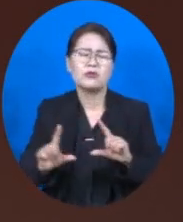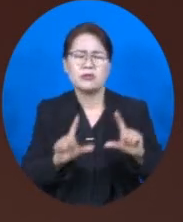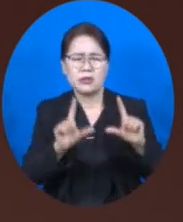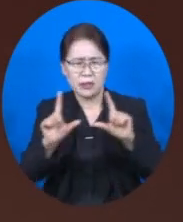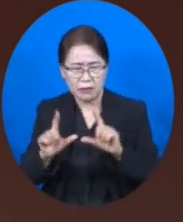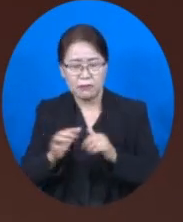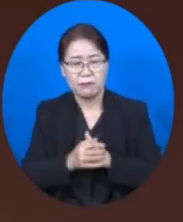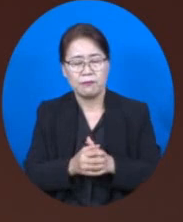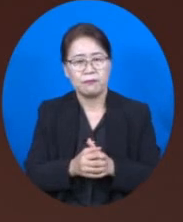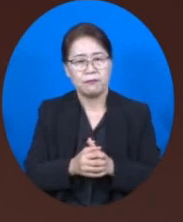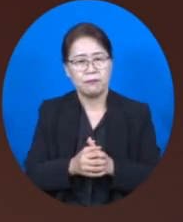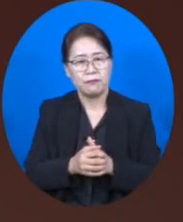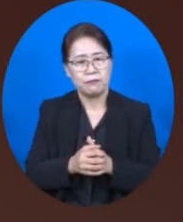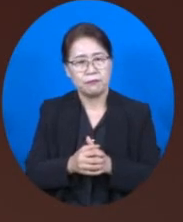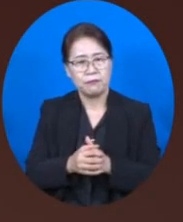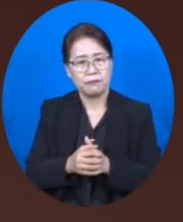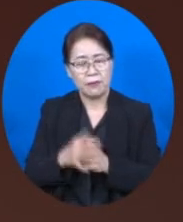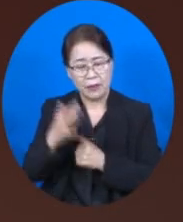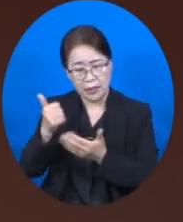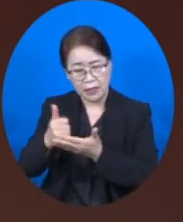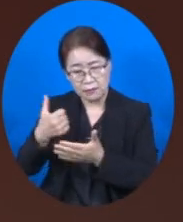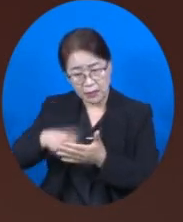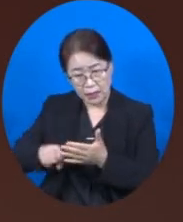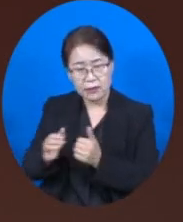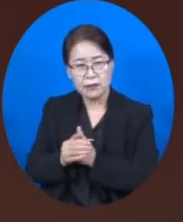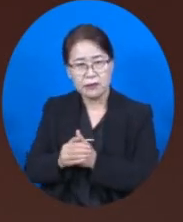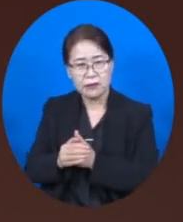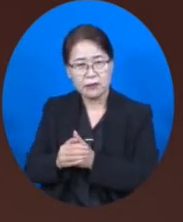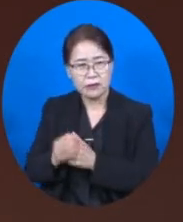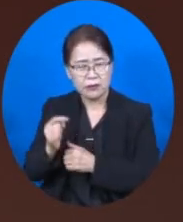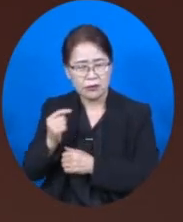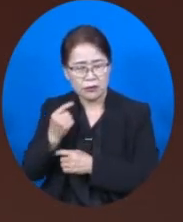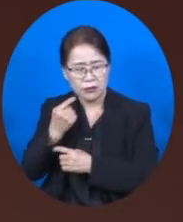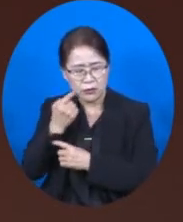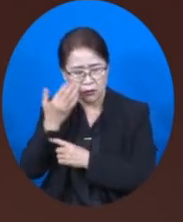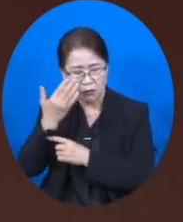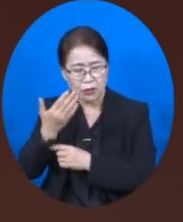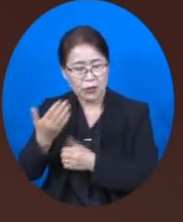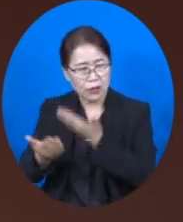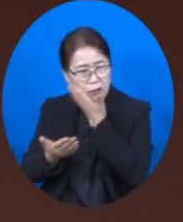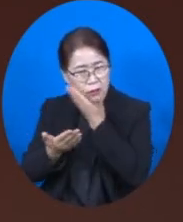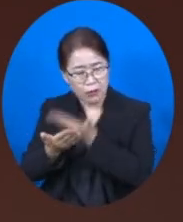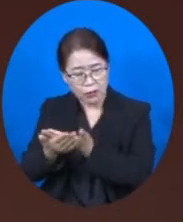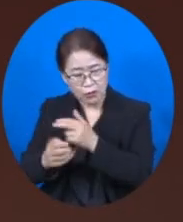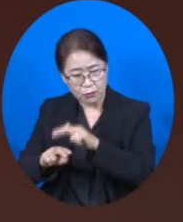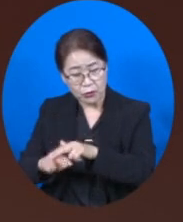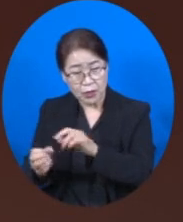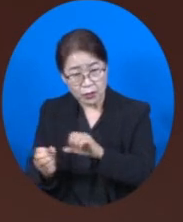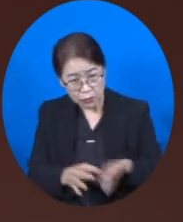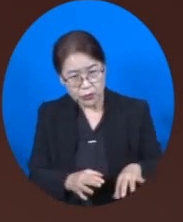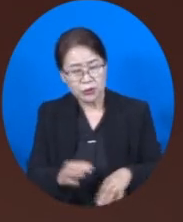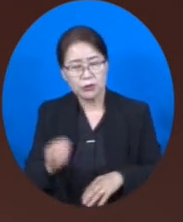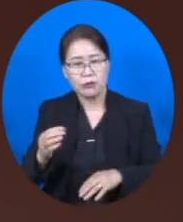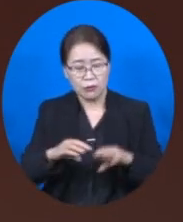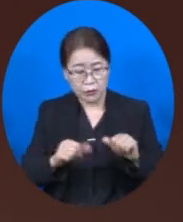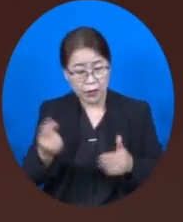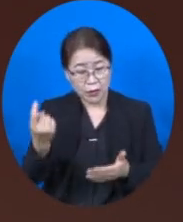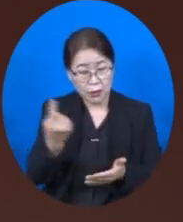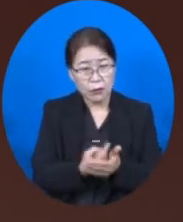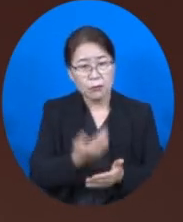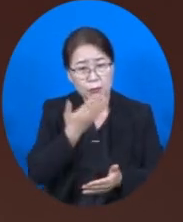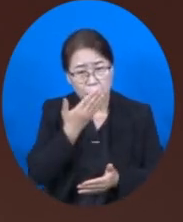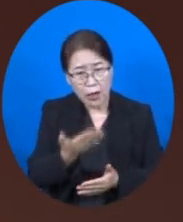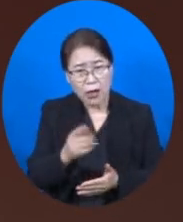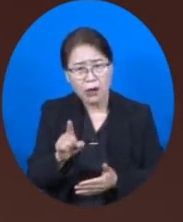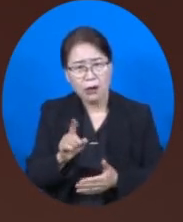그 하늘의 보좌에 영광을 버리시고 나 고찬한이 땅에 인간의 몸을 입고 오셨습니다 왜 하나님의 아들 예수